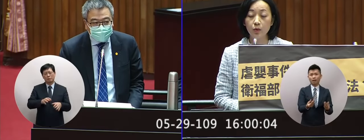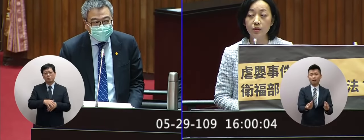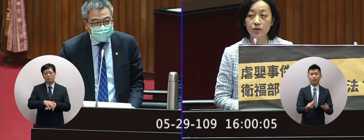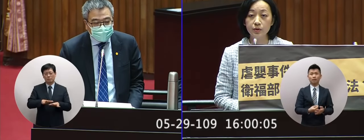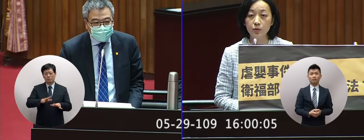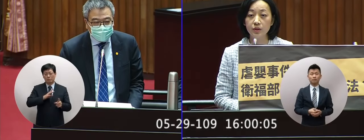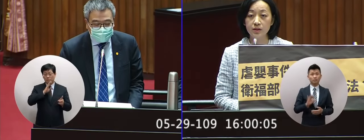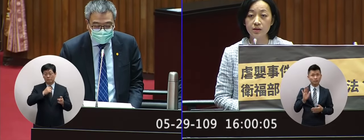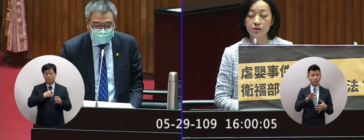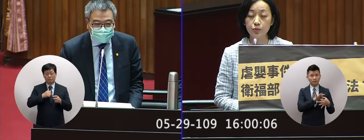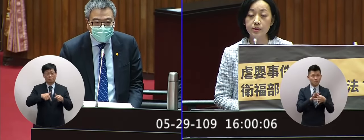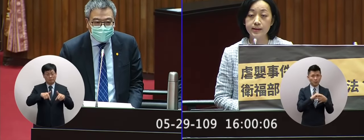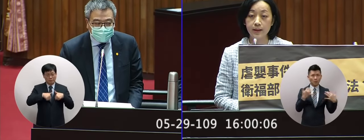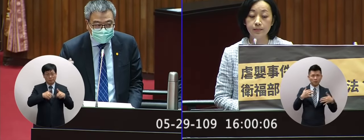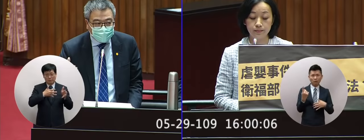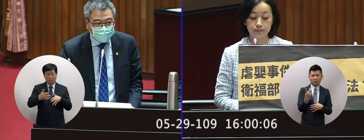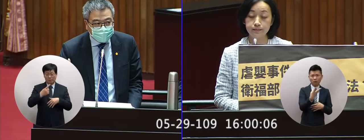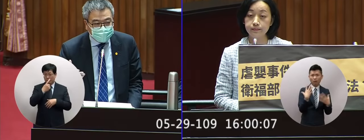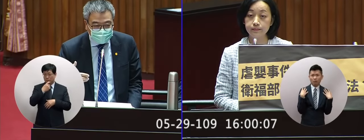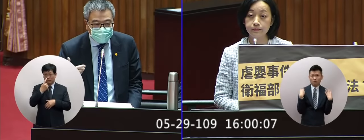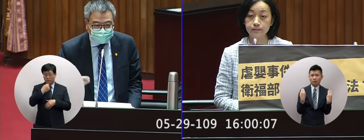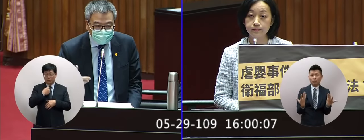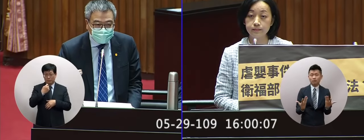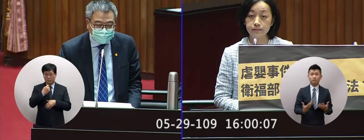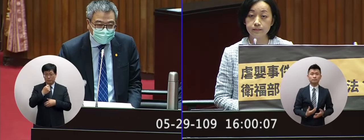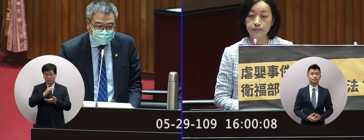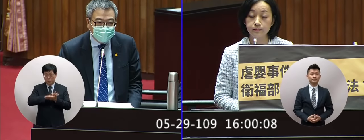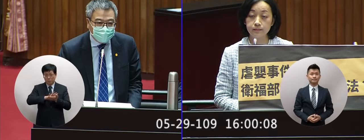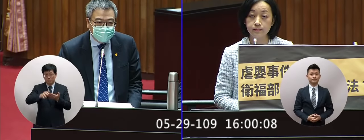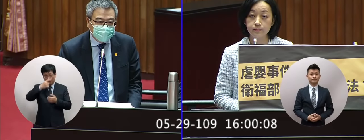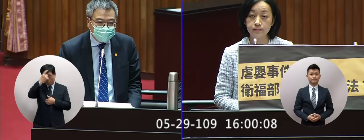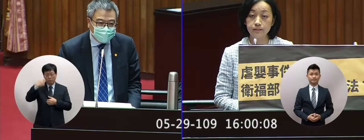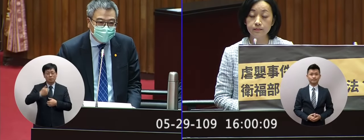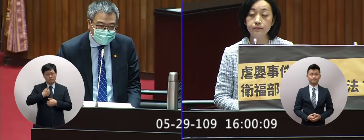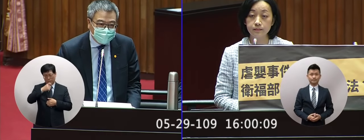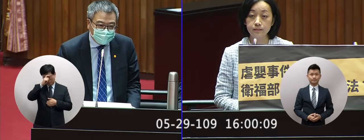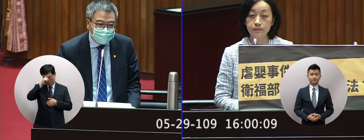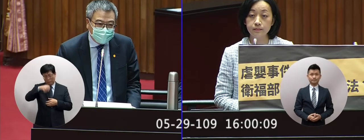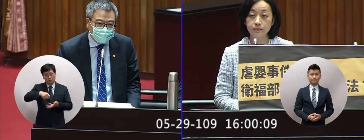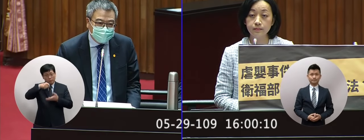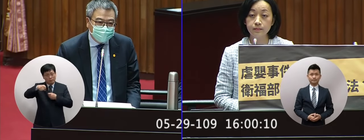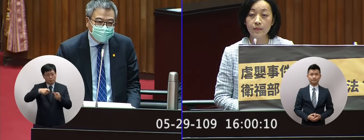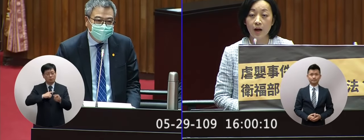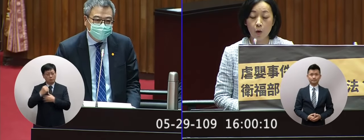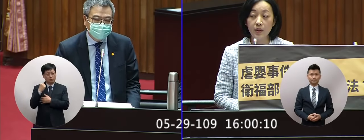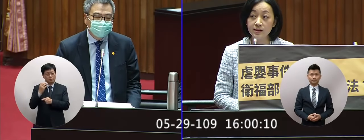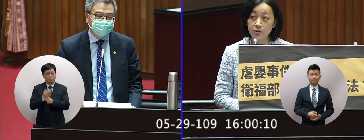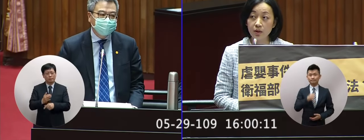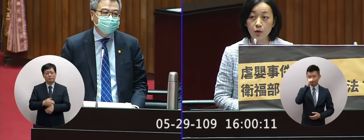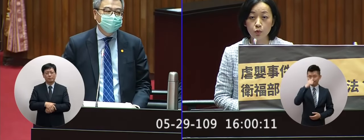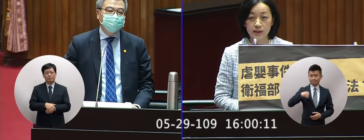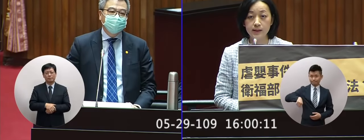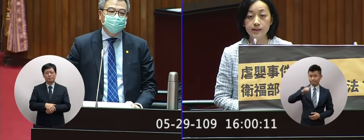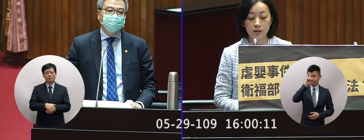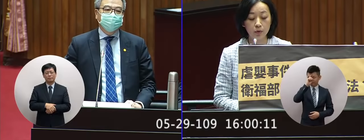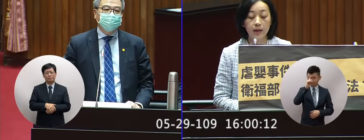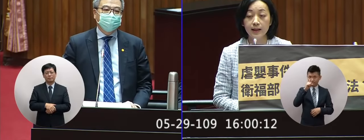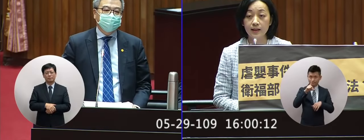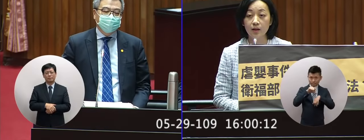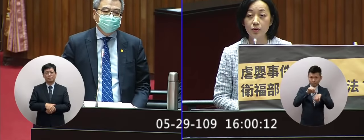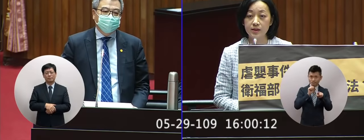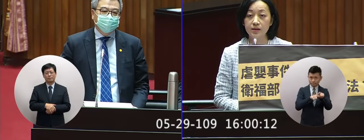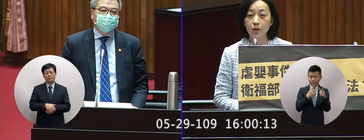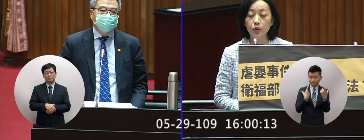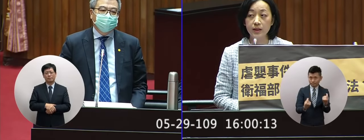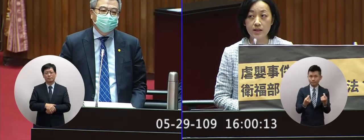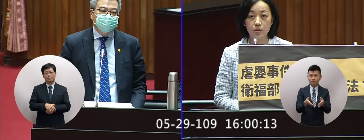是相关的东西，他确实是希望知道委员说，希望我们提出相对的版本，那他们也正在努力当中。 好，我们很希望能够如期进行，因为